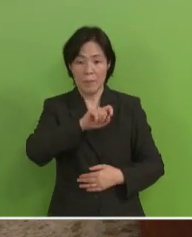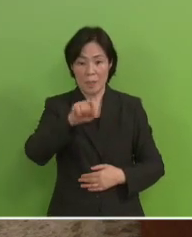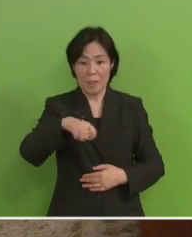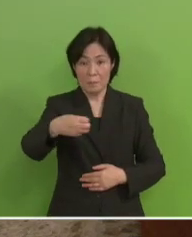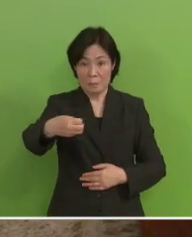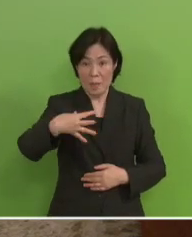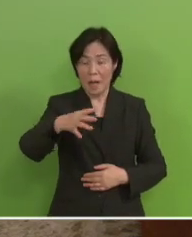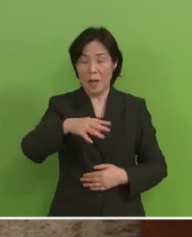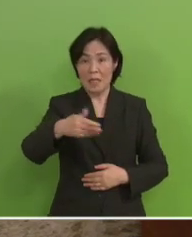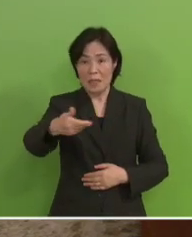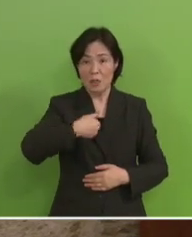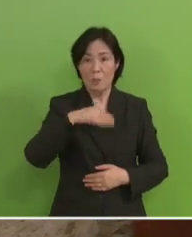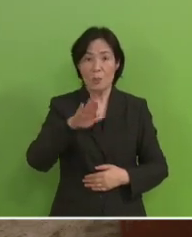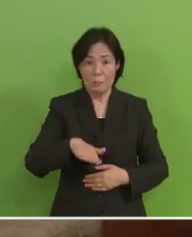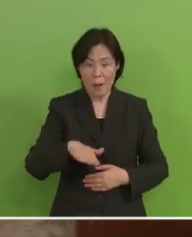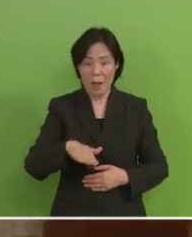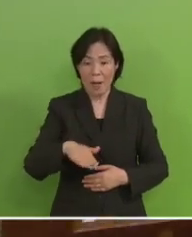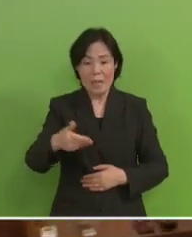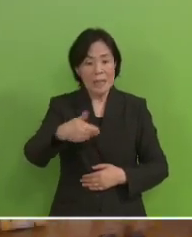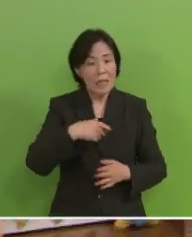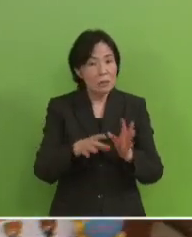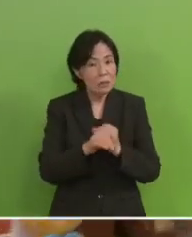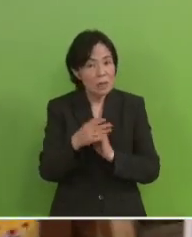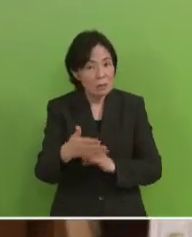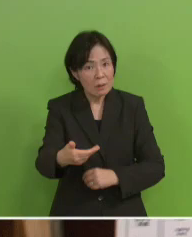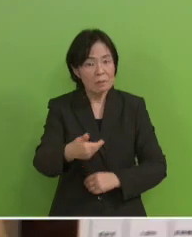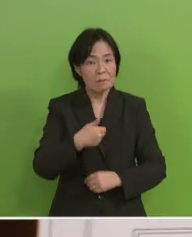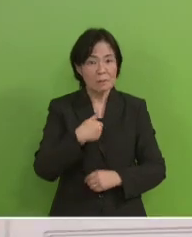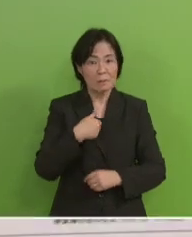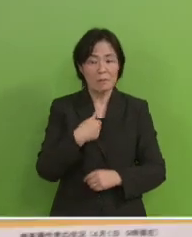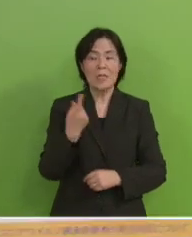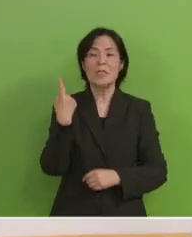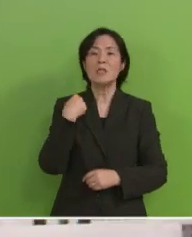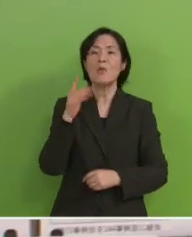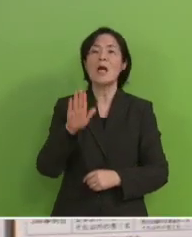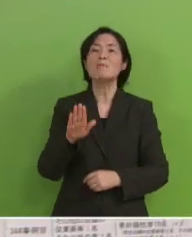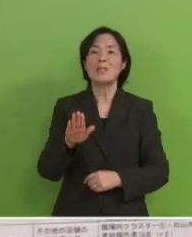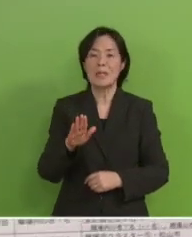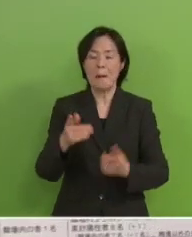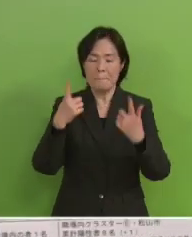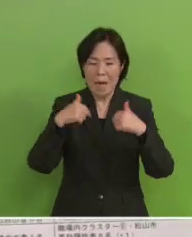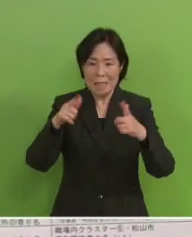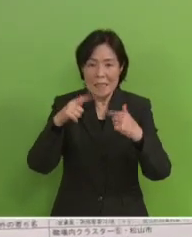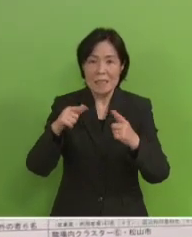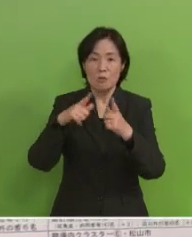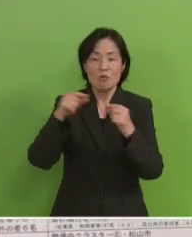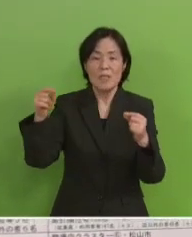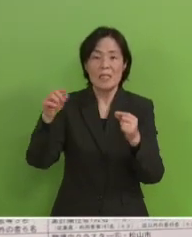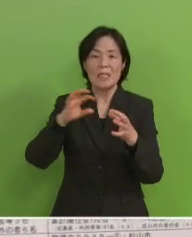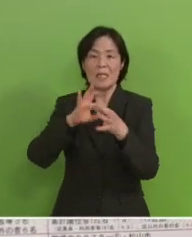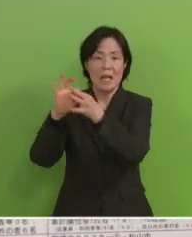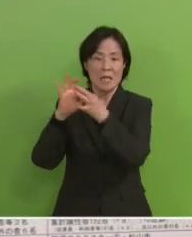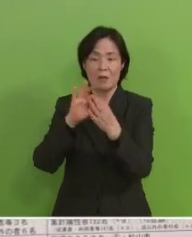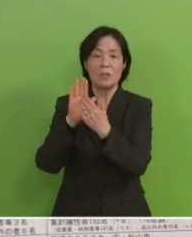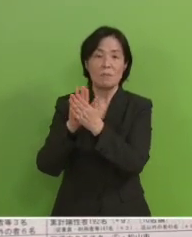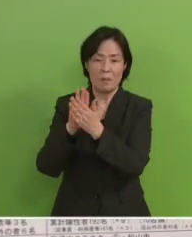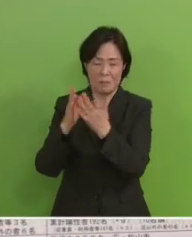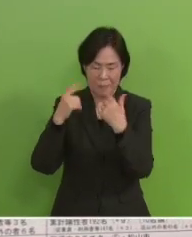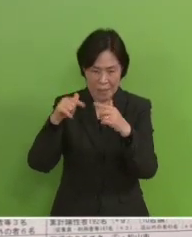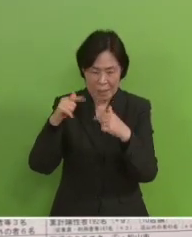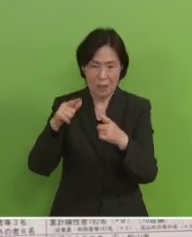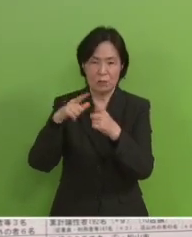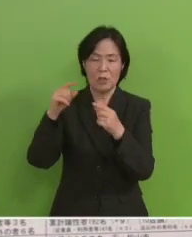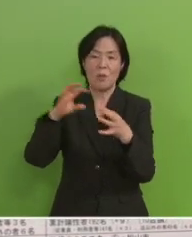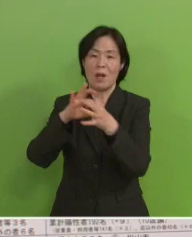になるでしょうか言うと昨日ですかね昨日と毎日やりとりをしておりますので毎日そういったやりとりは